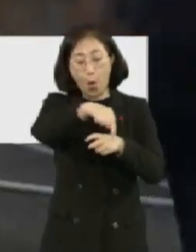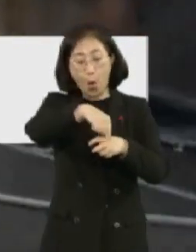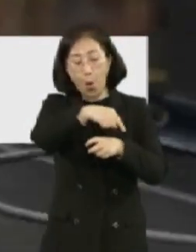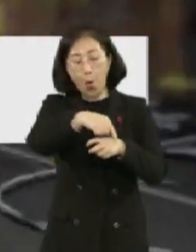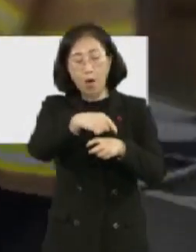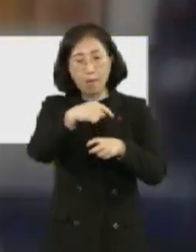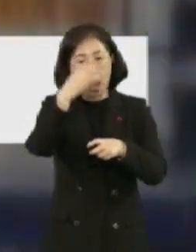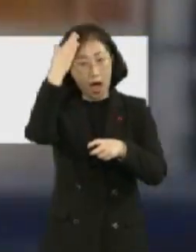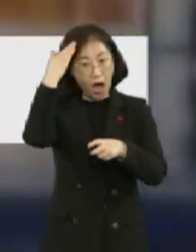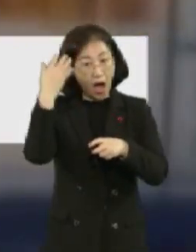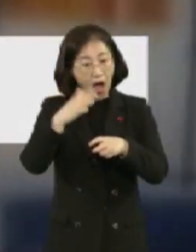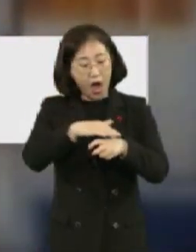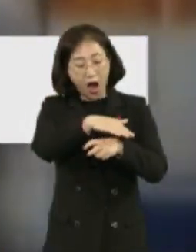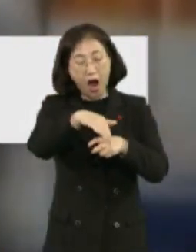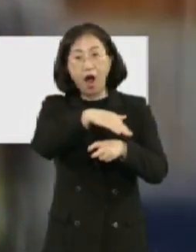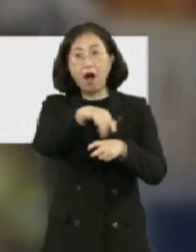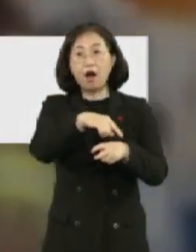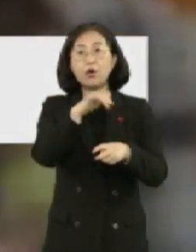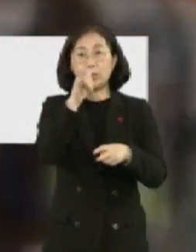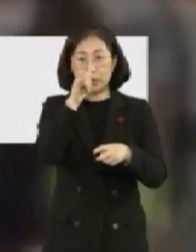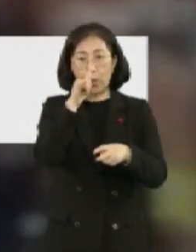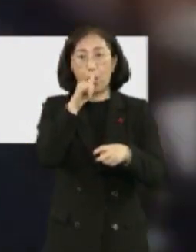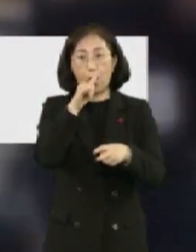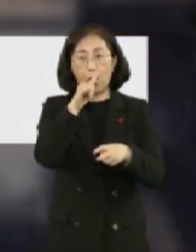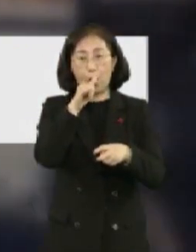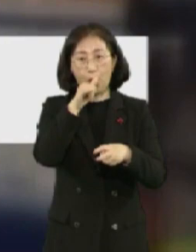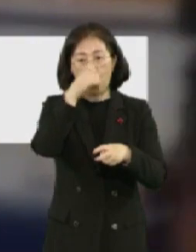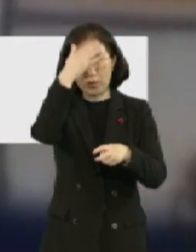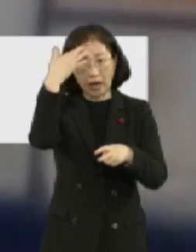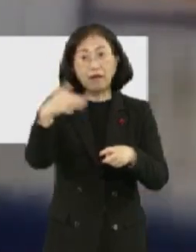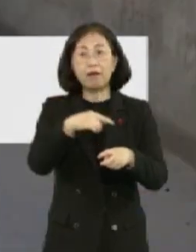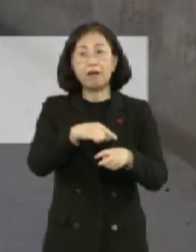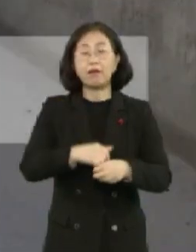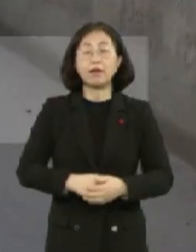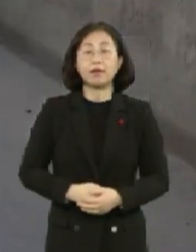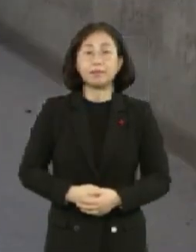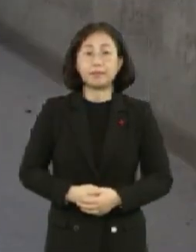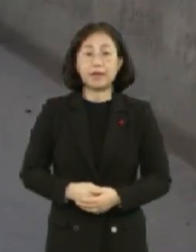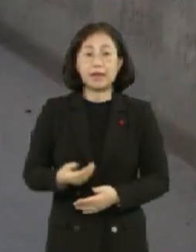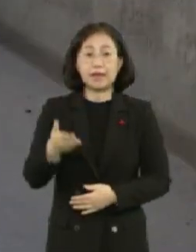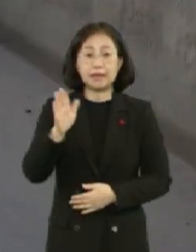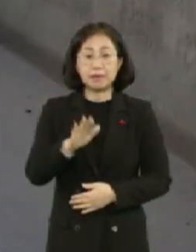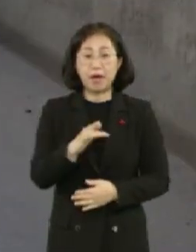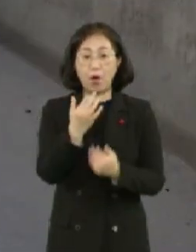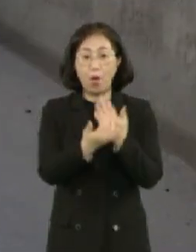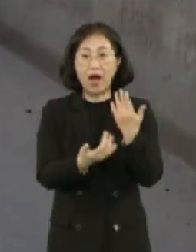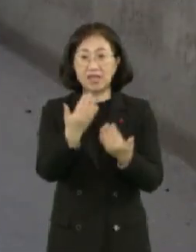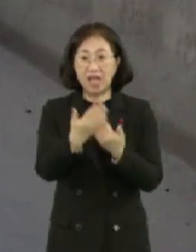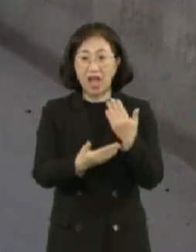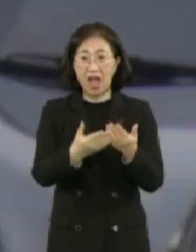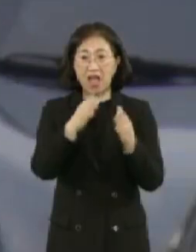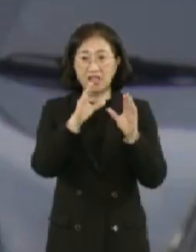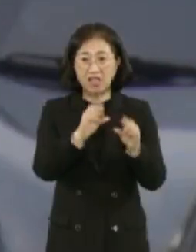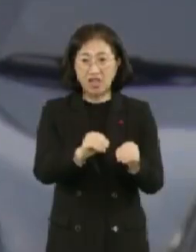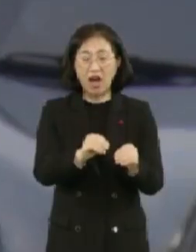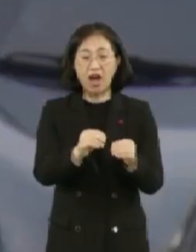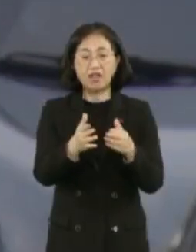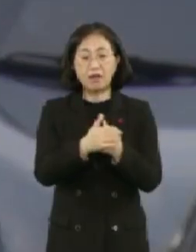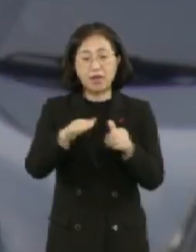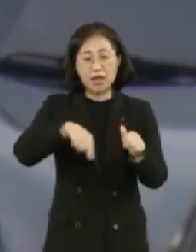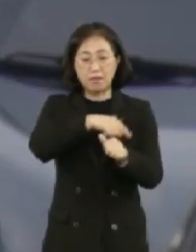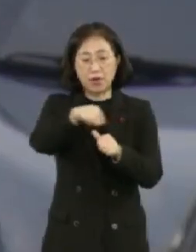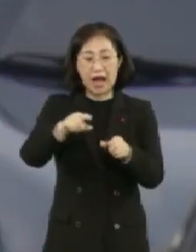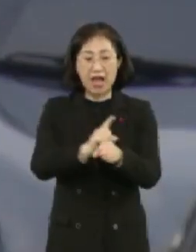그쪽만 약간 화재가 나가지고 그쪽만 연기에 이제 그을린 상태거든요. 하지만 화재 진화로 일대 차량 통행이 1시간